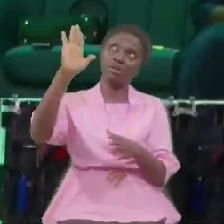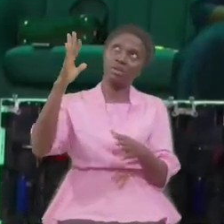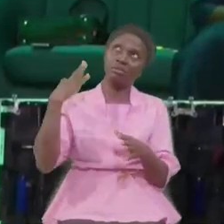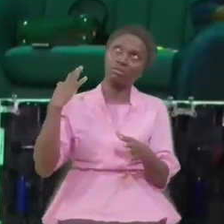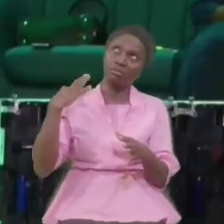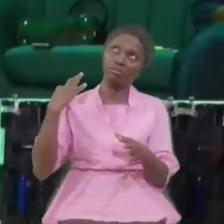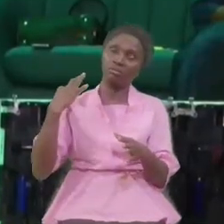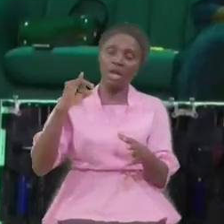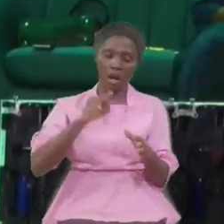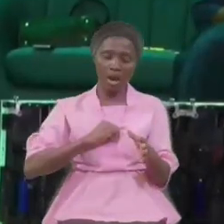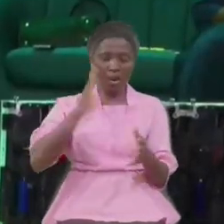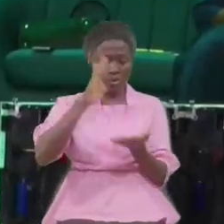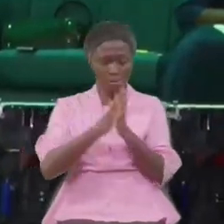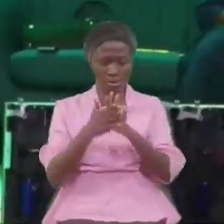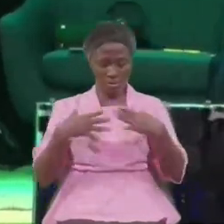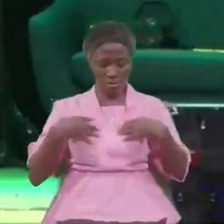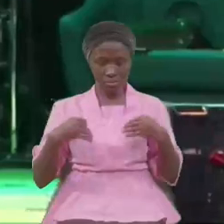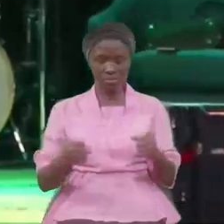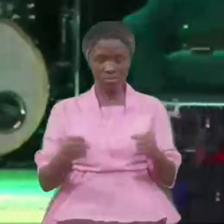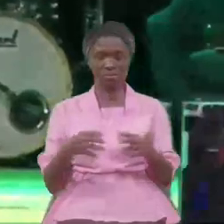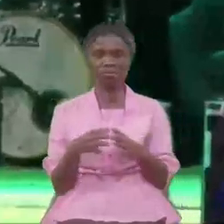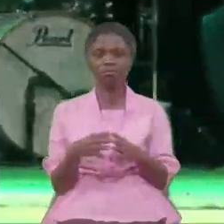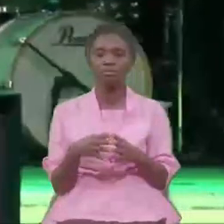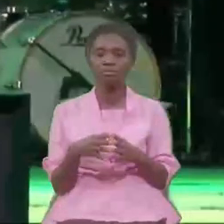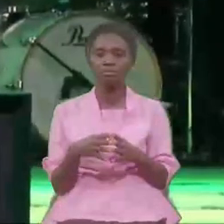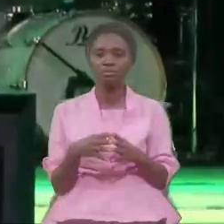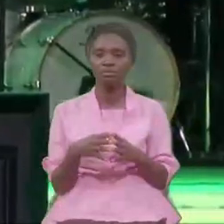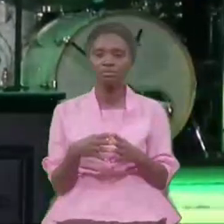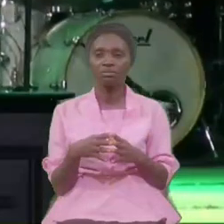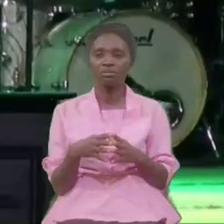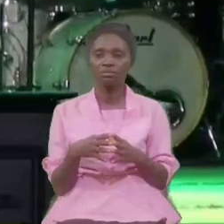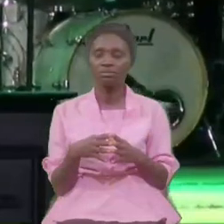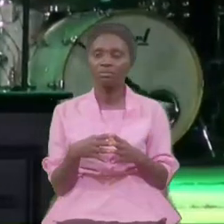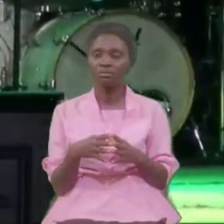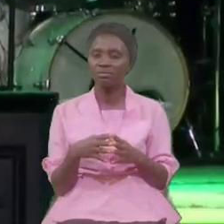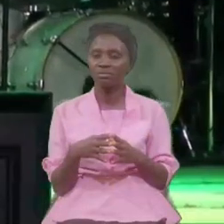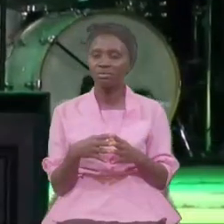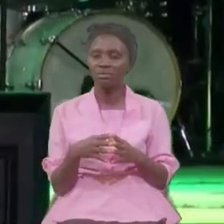Dès que je touche le bord de son vêtement, je serai guéri.